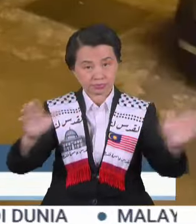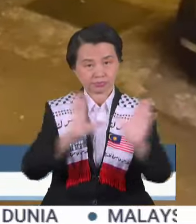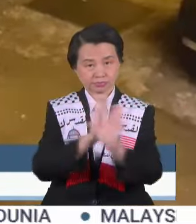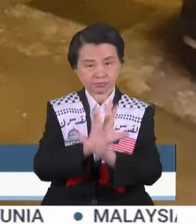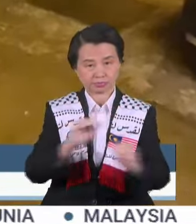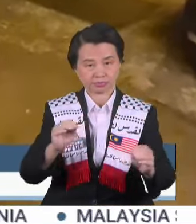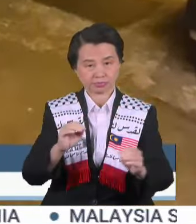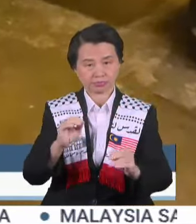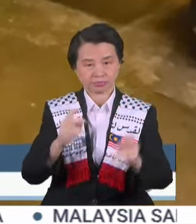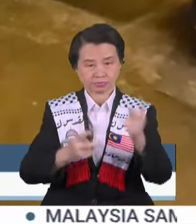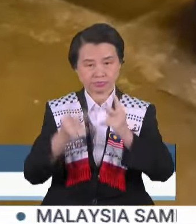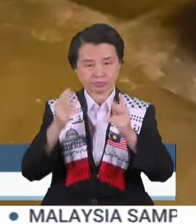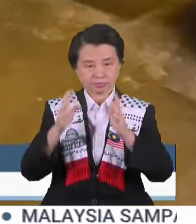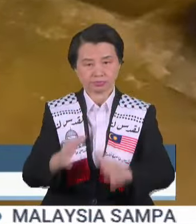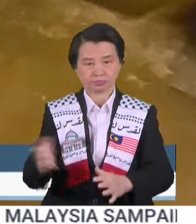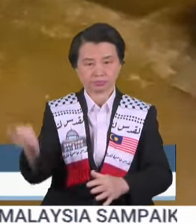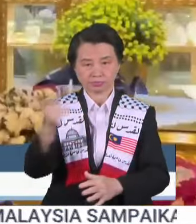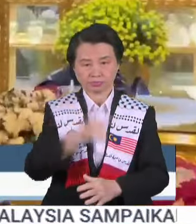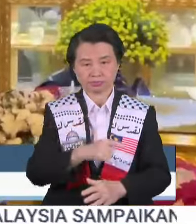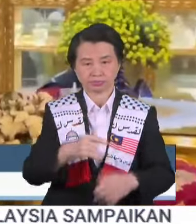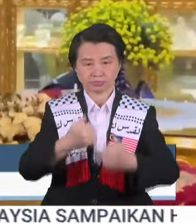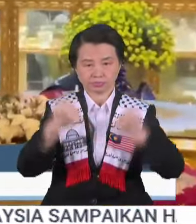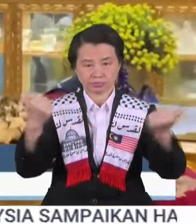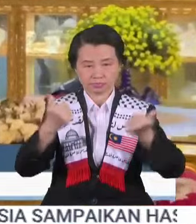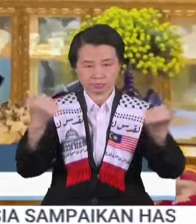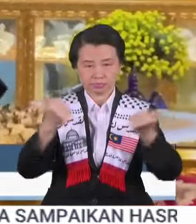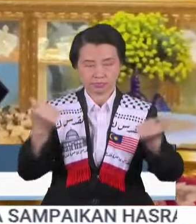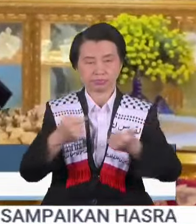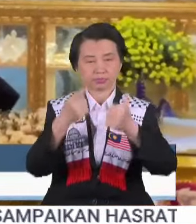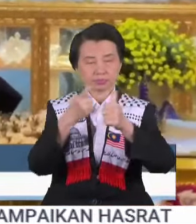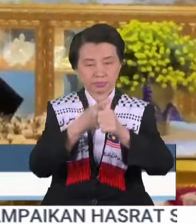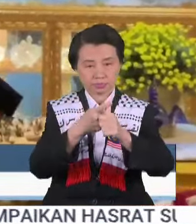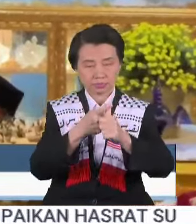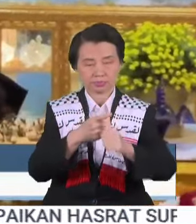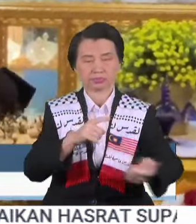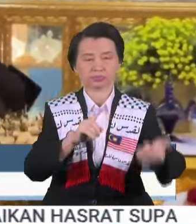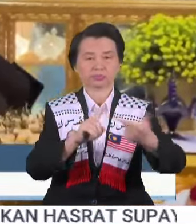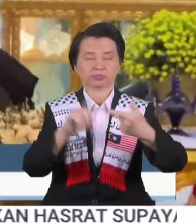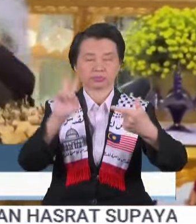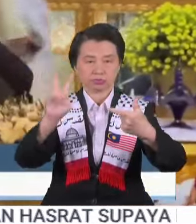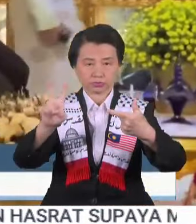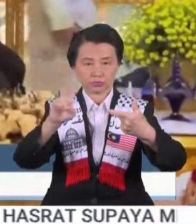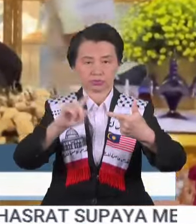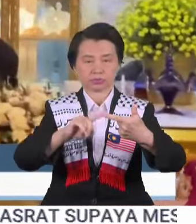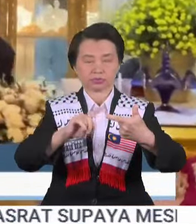pengunjung ya semua pakai baju Melayu lah, pertama. Yang kedua,